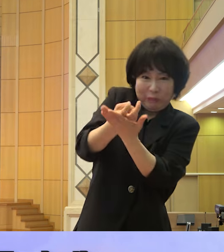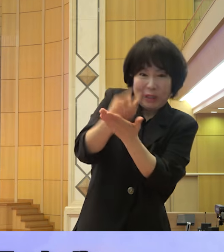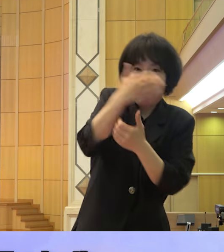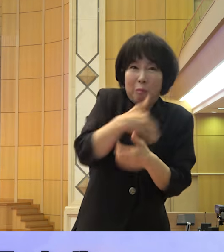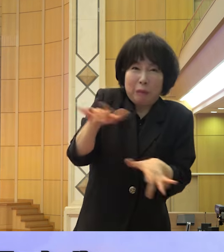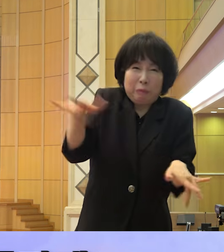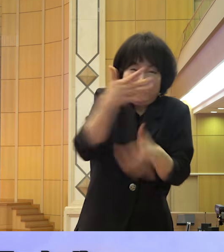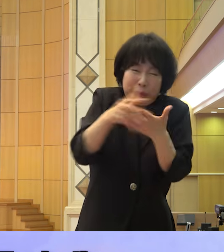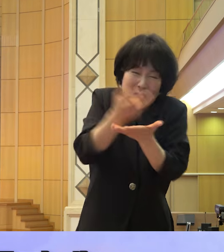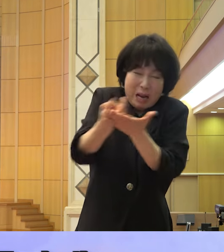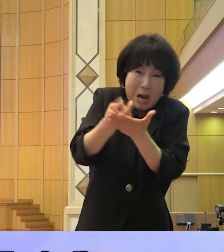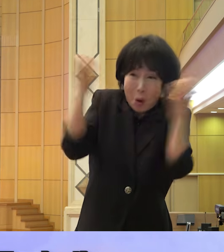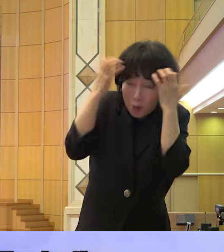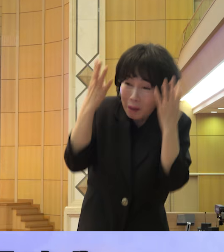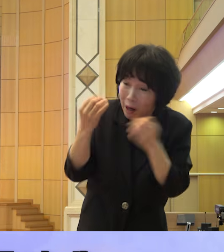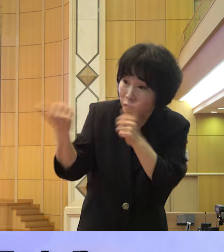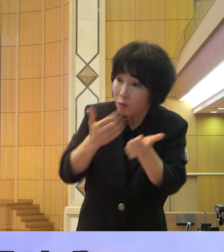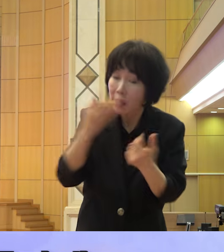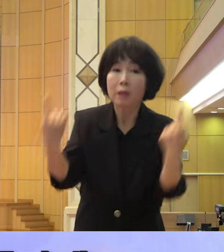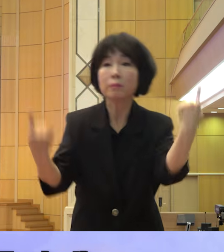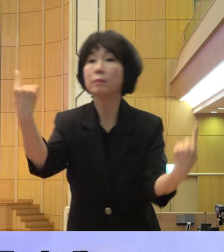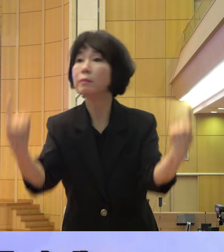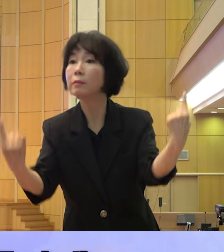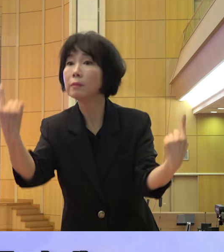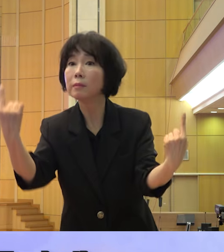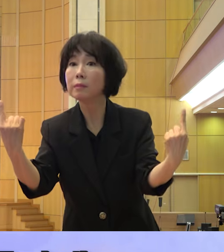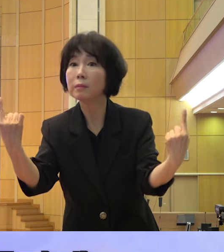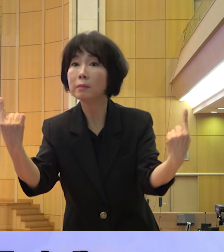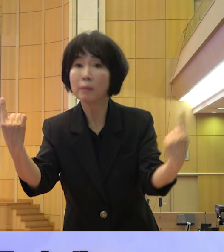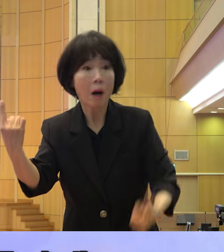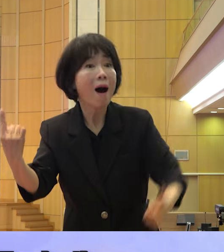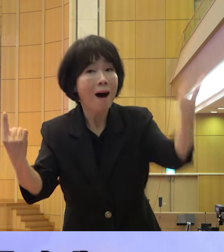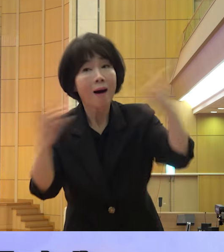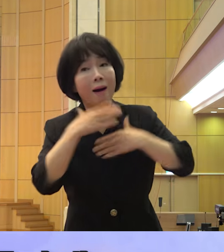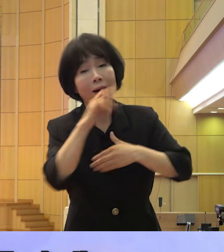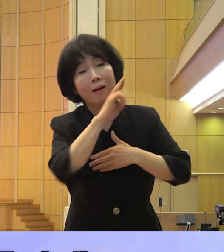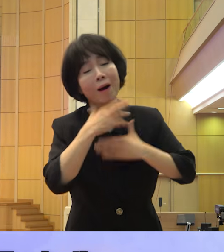온몸이 비틀어지면서 고생하고 유말떠나 그냥